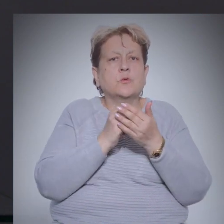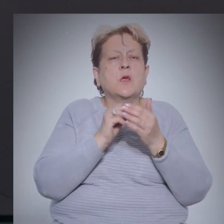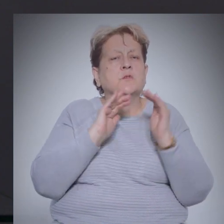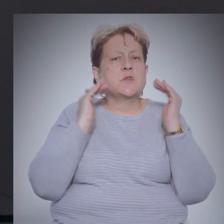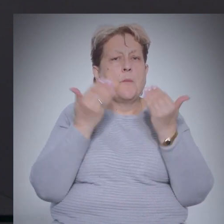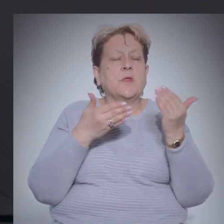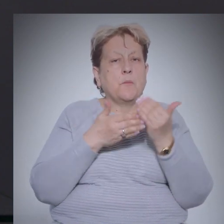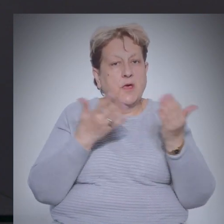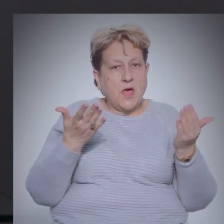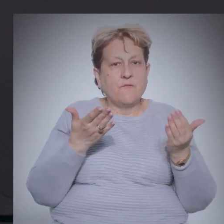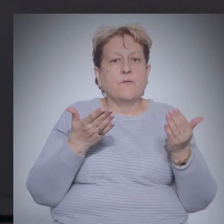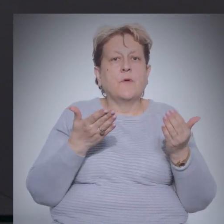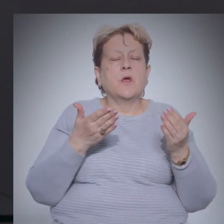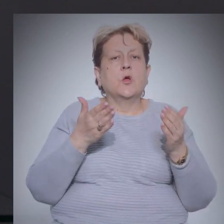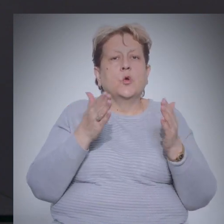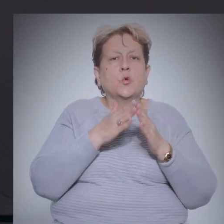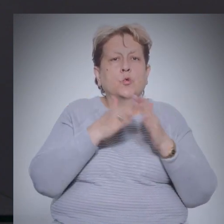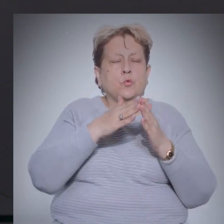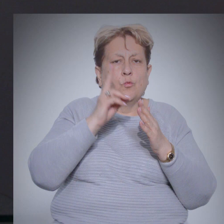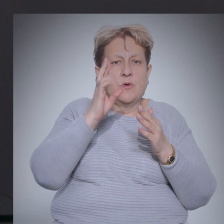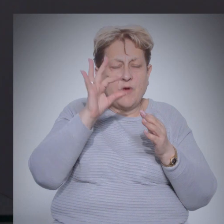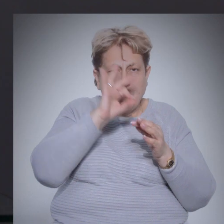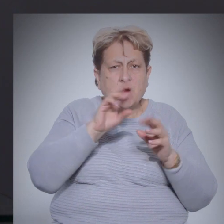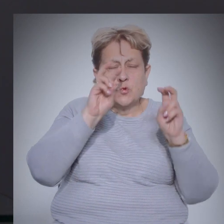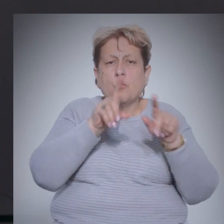գախնյությունը սամանա պակել և բնակարանի